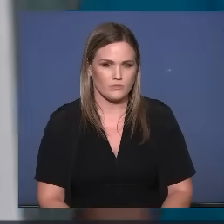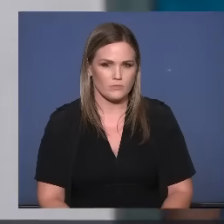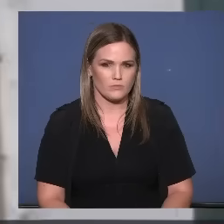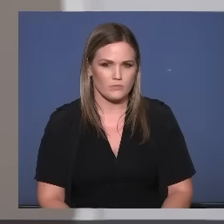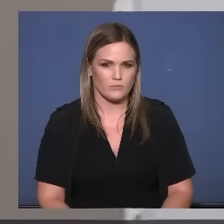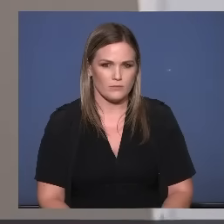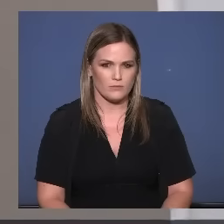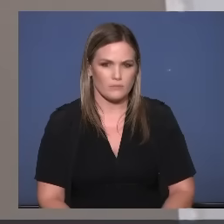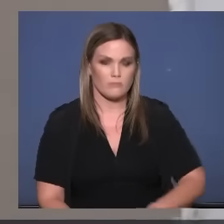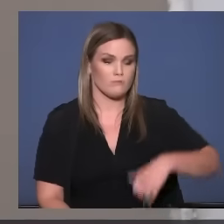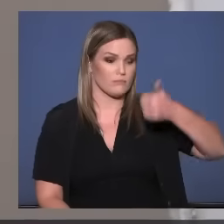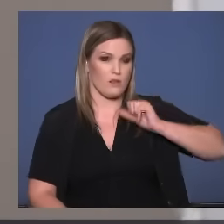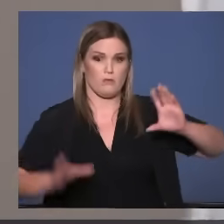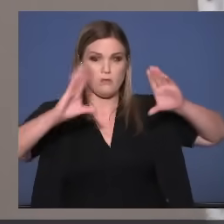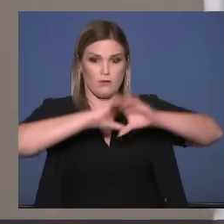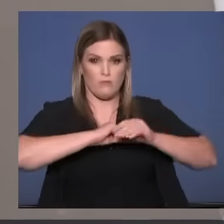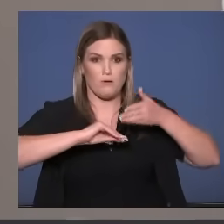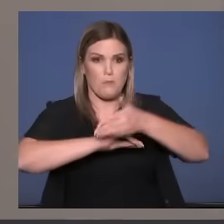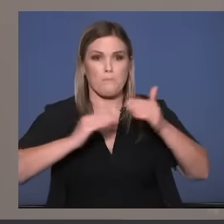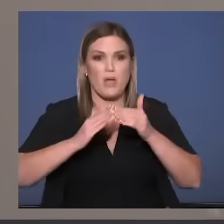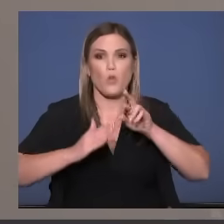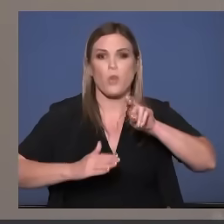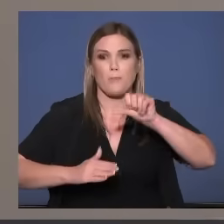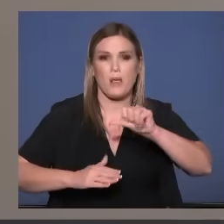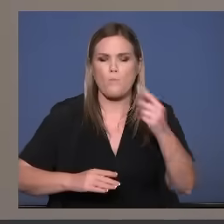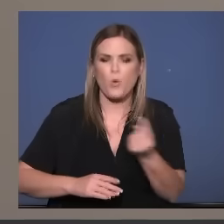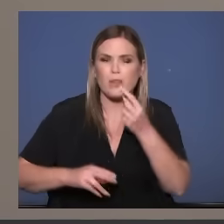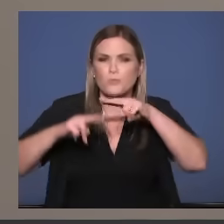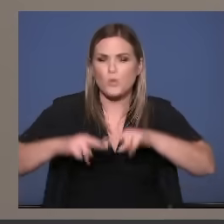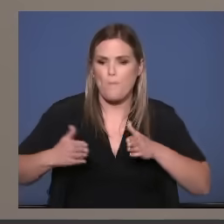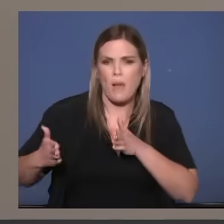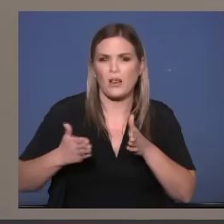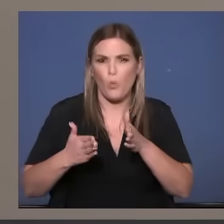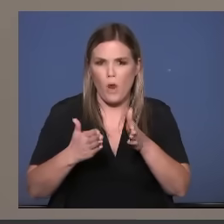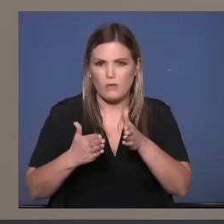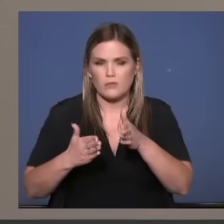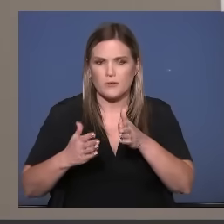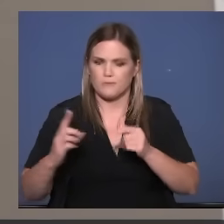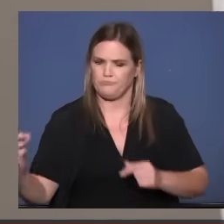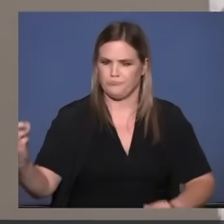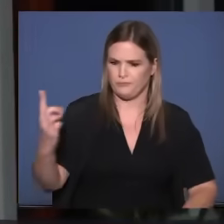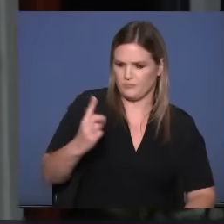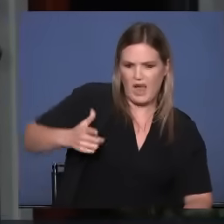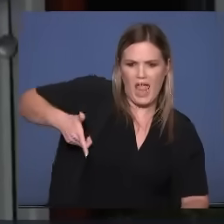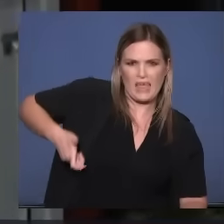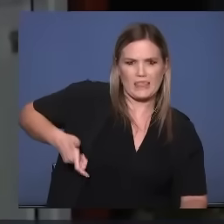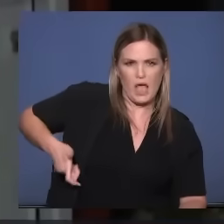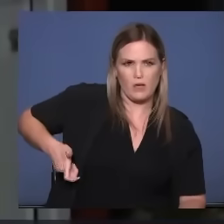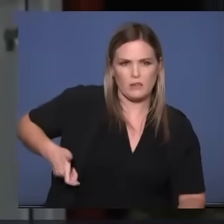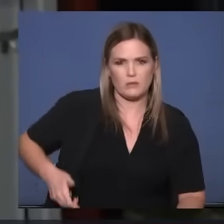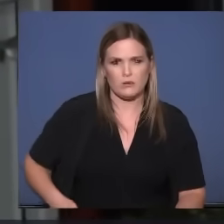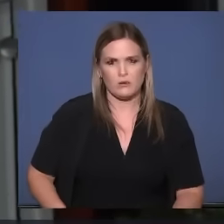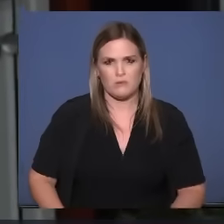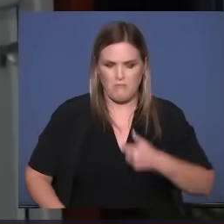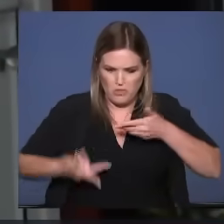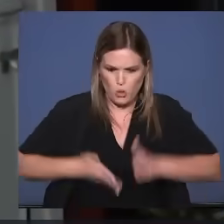אמש כשבאנו לביתו של רון אבלס מהבודדים שנותרו במטולה הוא יצא אלינו כש אקדח בידו אני נולדתי פה